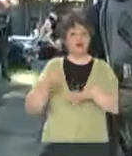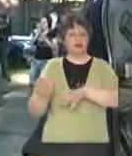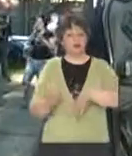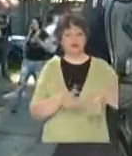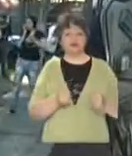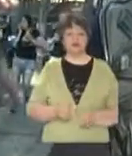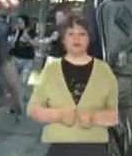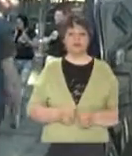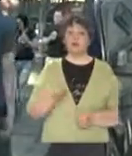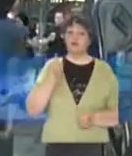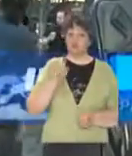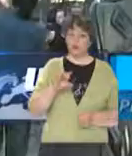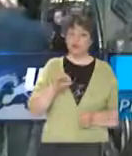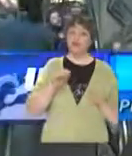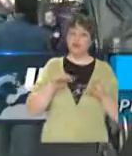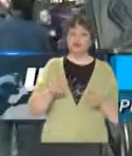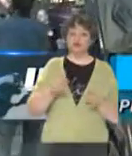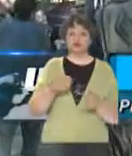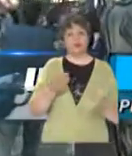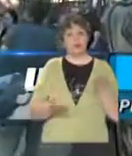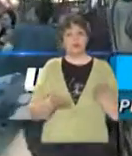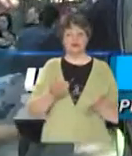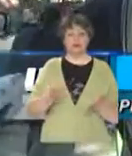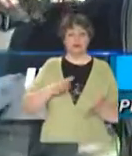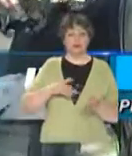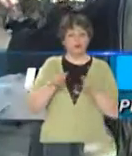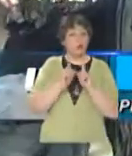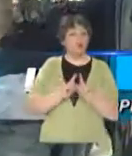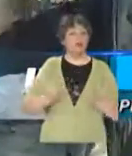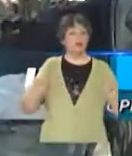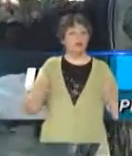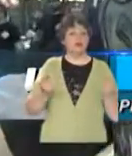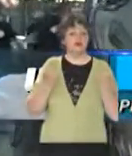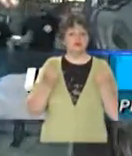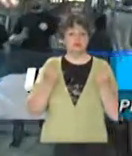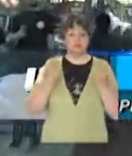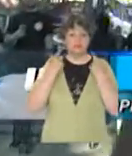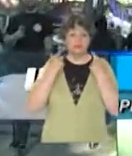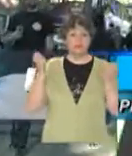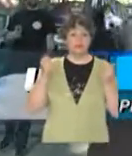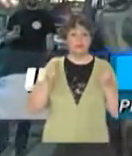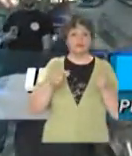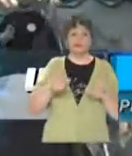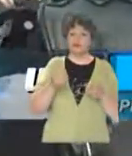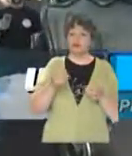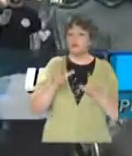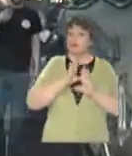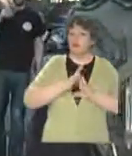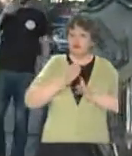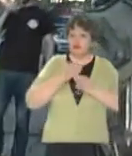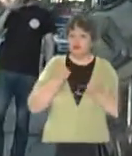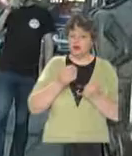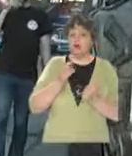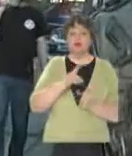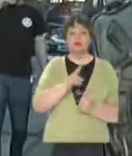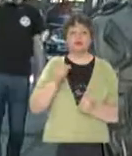пройшли. Думаю, справа, що може чогось такого особливого не відбувається у нас, але